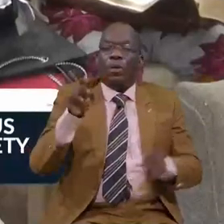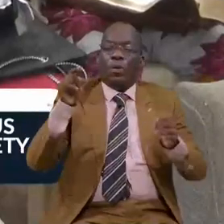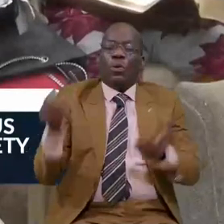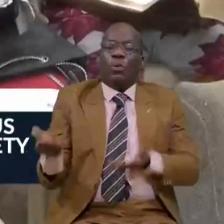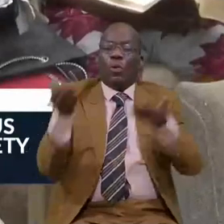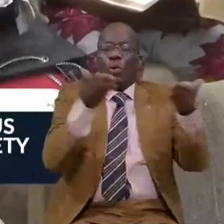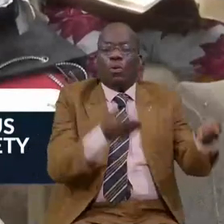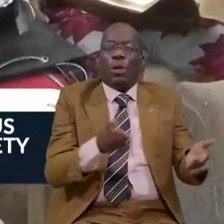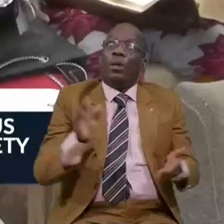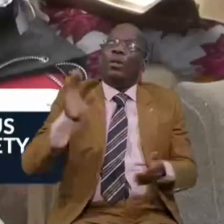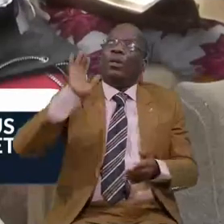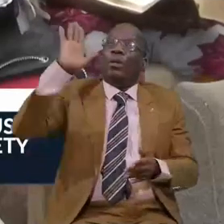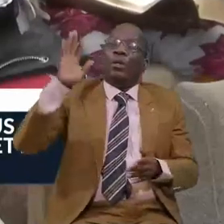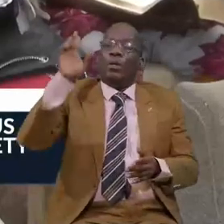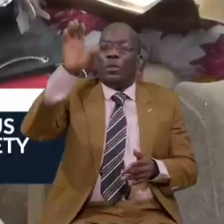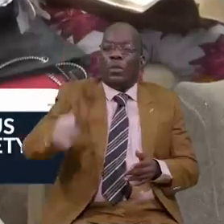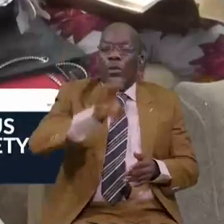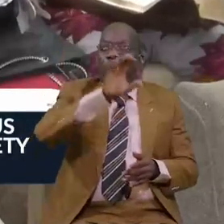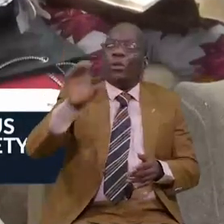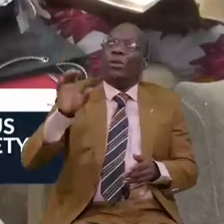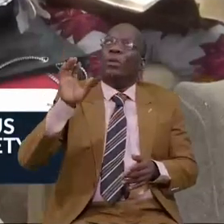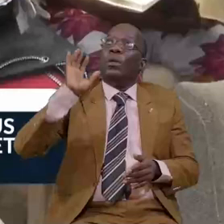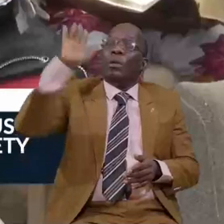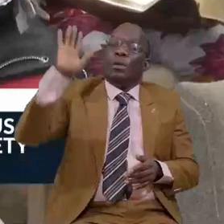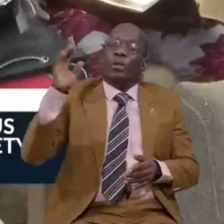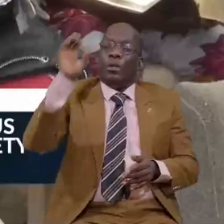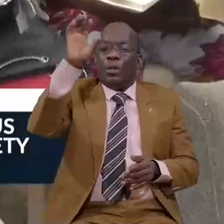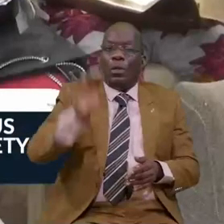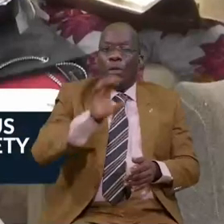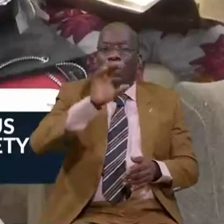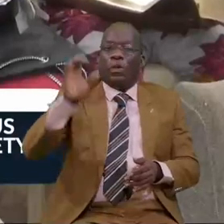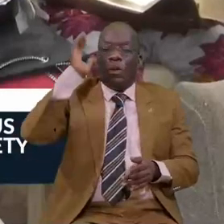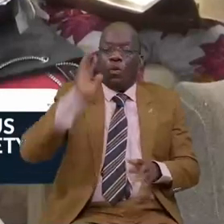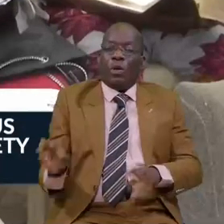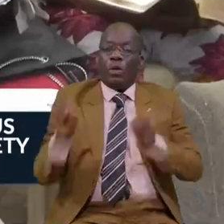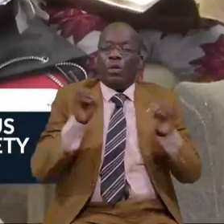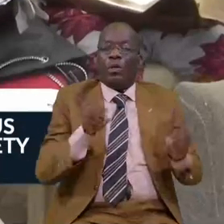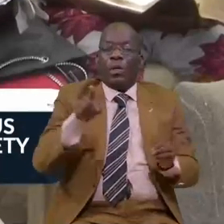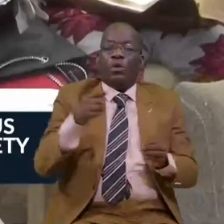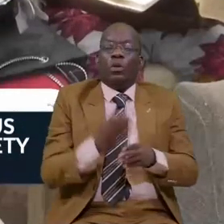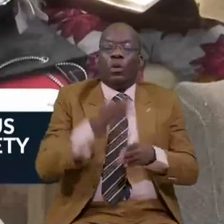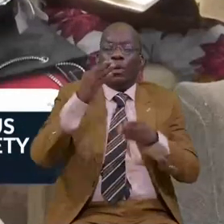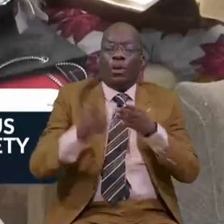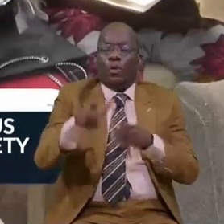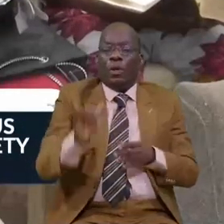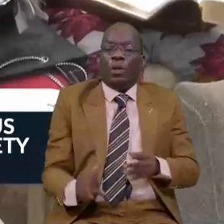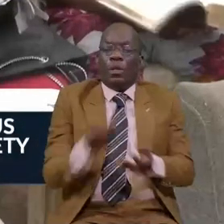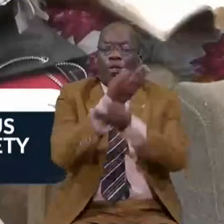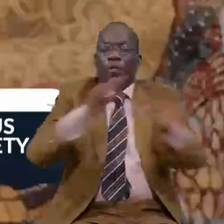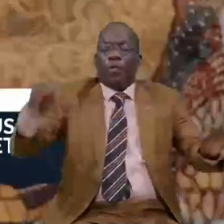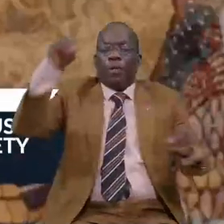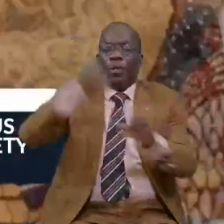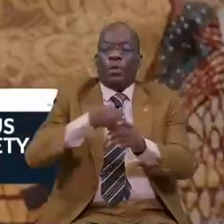tu portes la croix, et tu portes sa croix